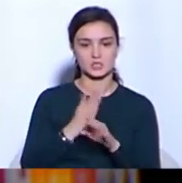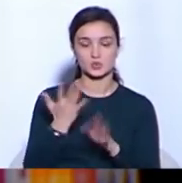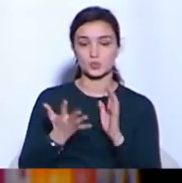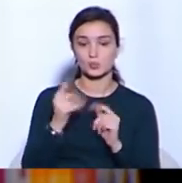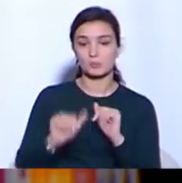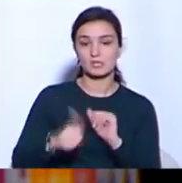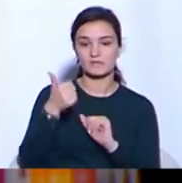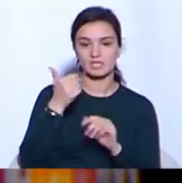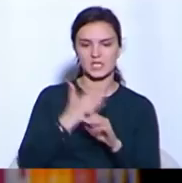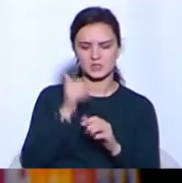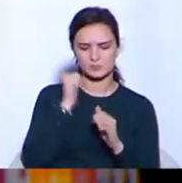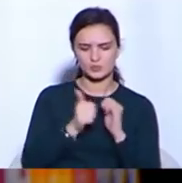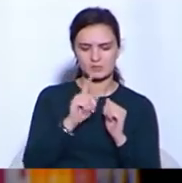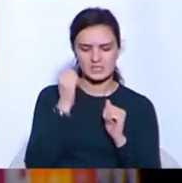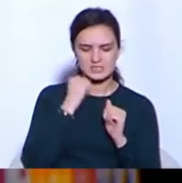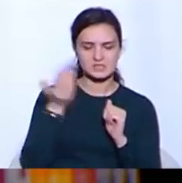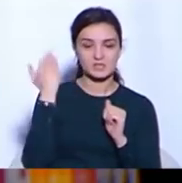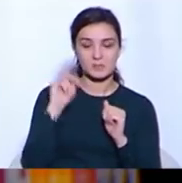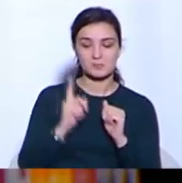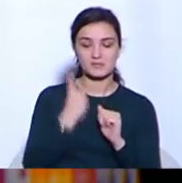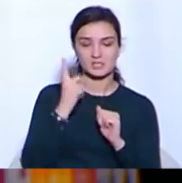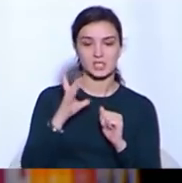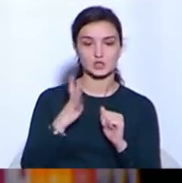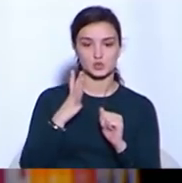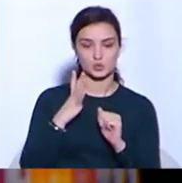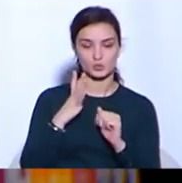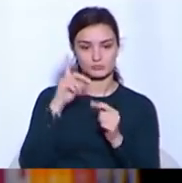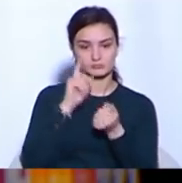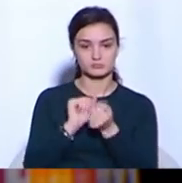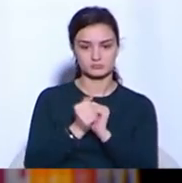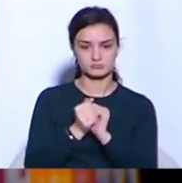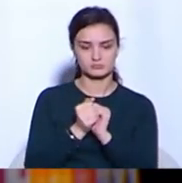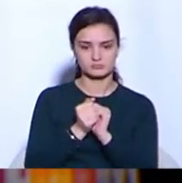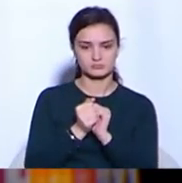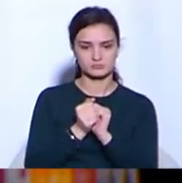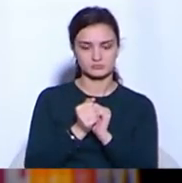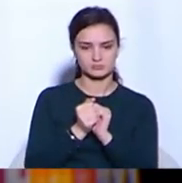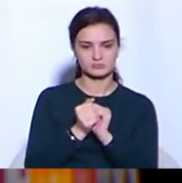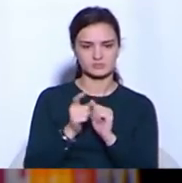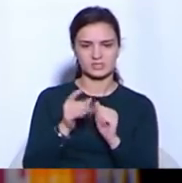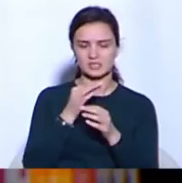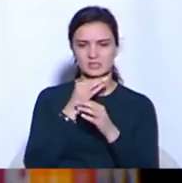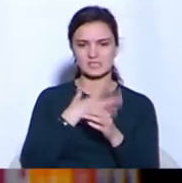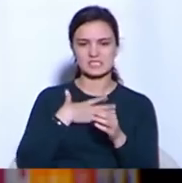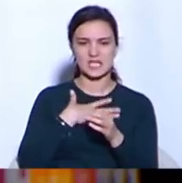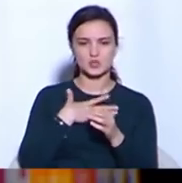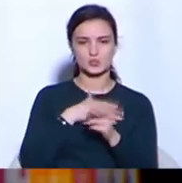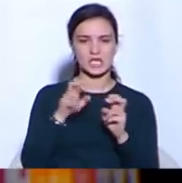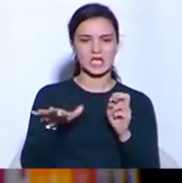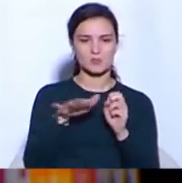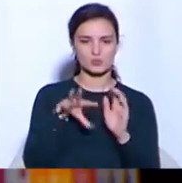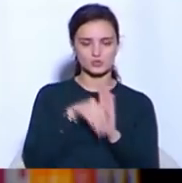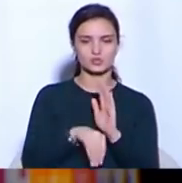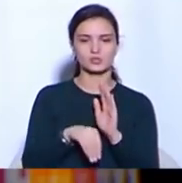სულ პირველია, ის რაც უძველესი რეაქცია ზოგადად და შთაბეჭდილება, მაქსიმალურად სტრესულ სიტუაციაში, მაქსიმალურად